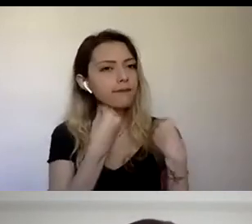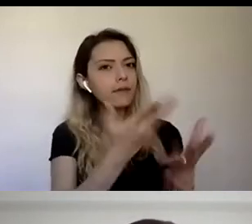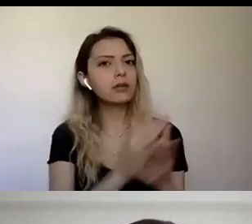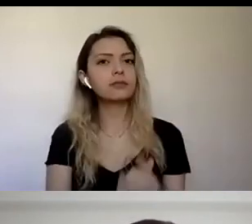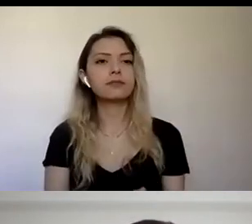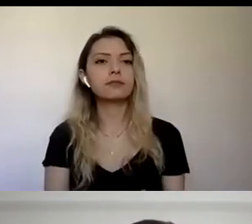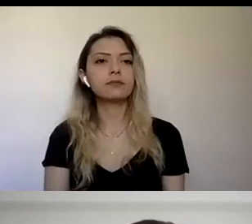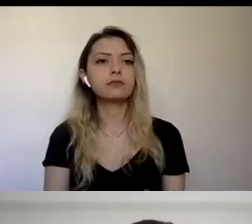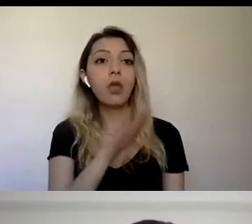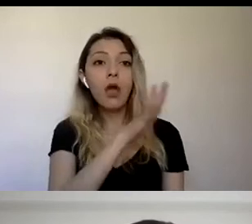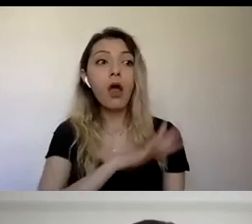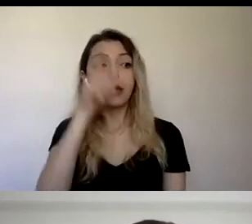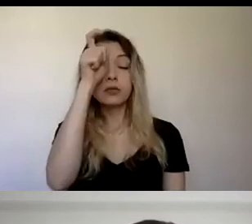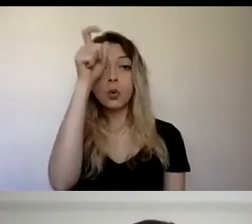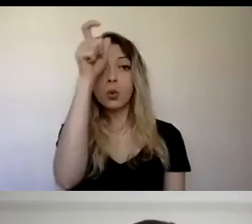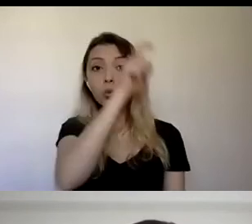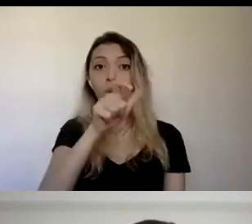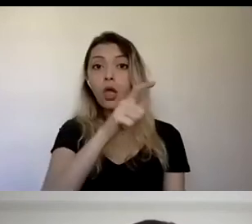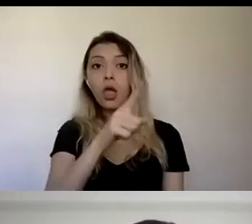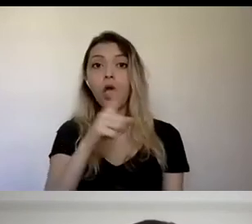herkes Türkiye'ye sorar.